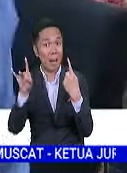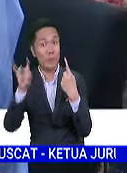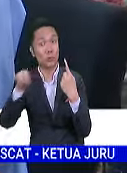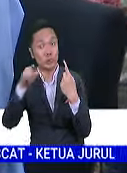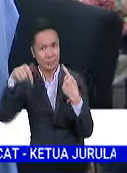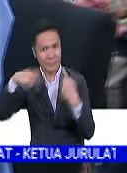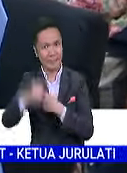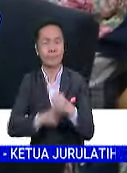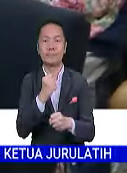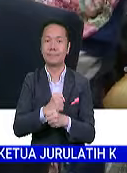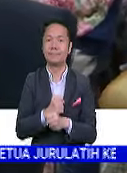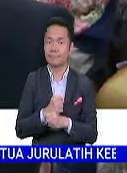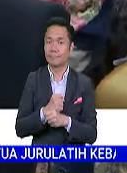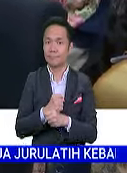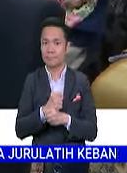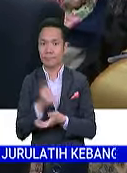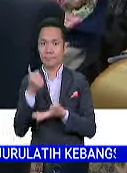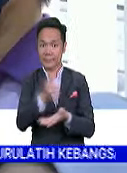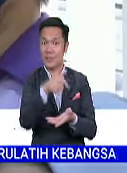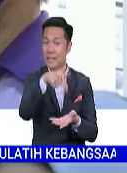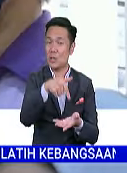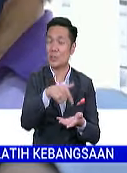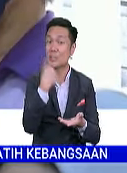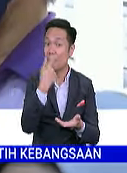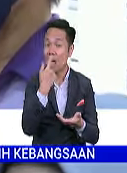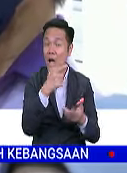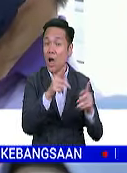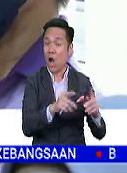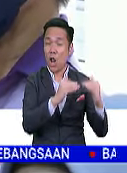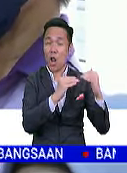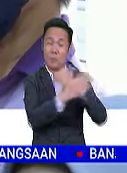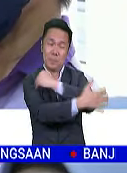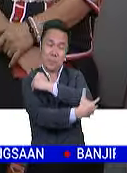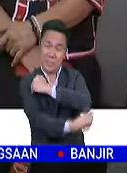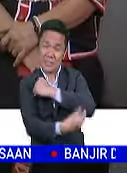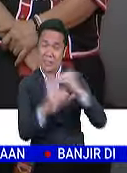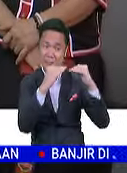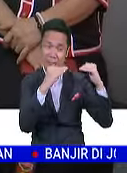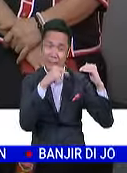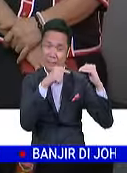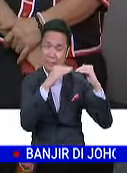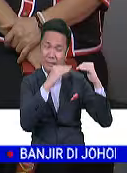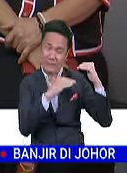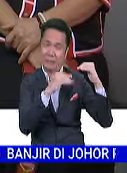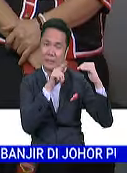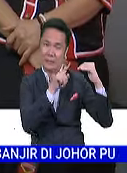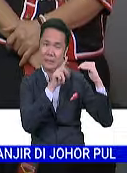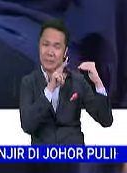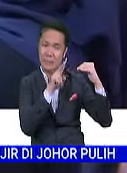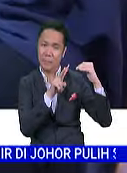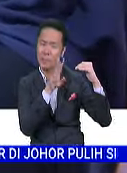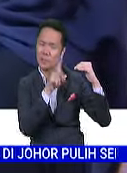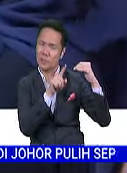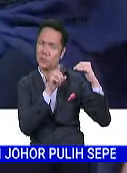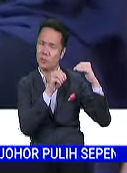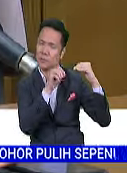juta Linggau ini dengan penetapan pendapatan kalis kemiskinan vc baru kepada 1169